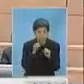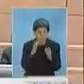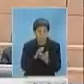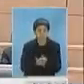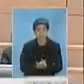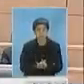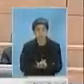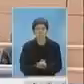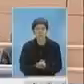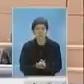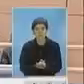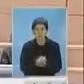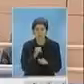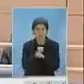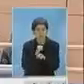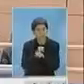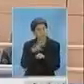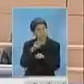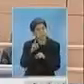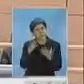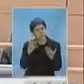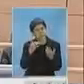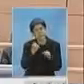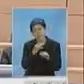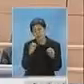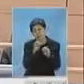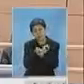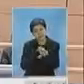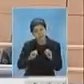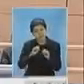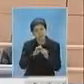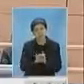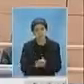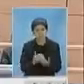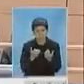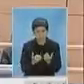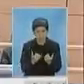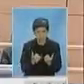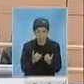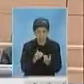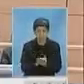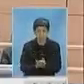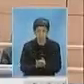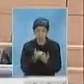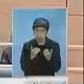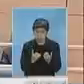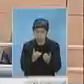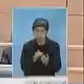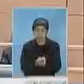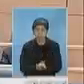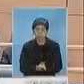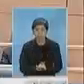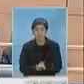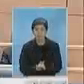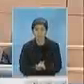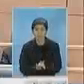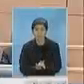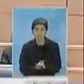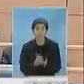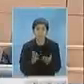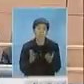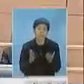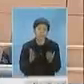ครับประโยชน์โพดผลที่จะตามมาทีนี้พอมาถึงสถานการณ์นี้ท่านที่เคารพครับแน่